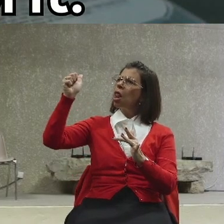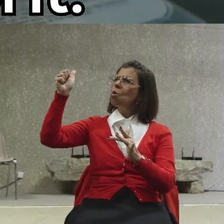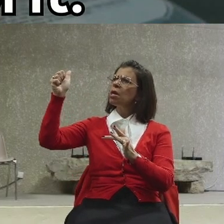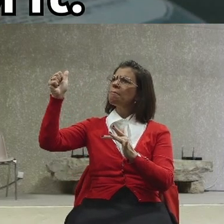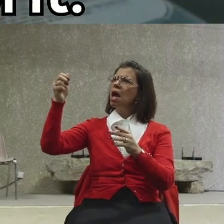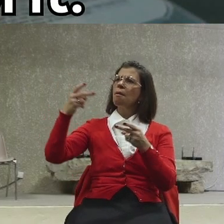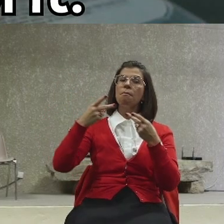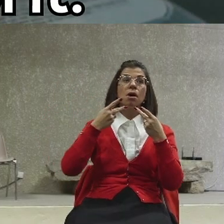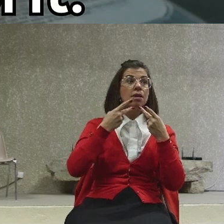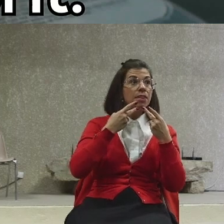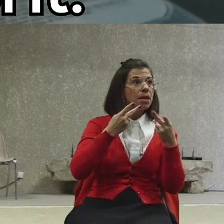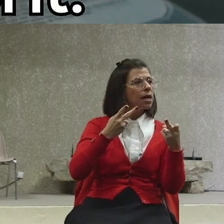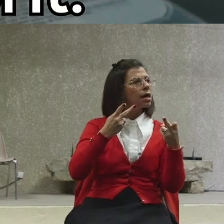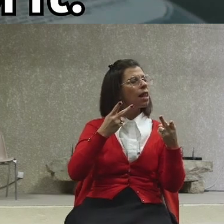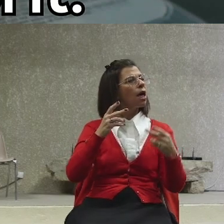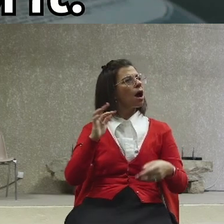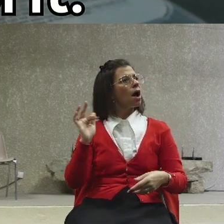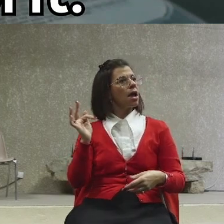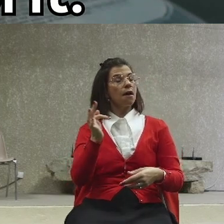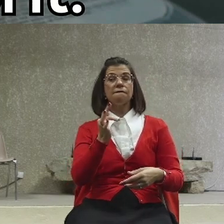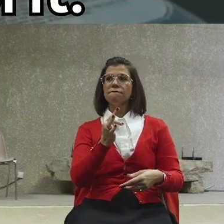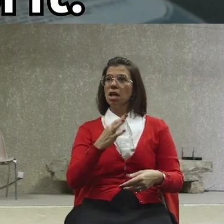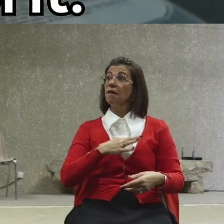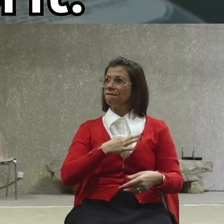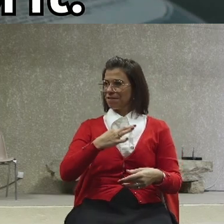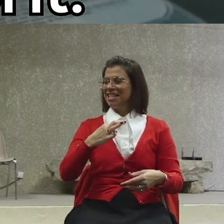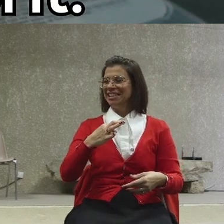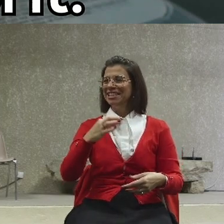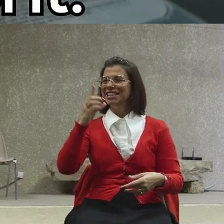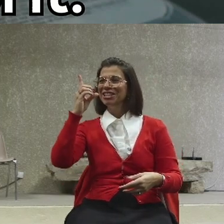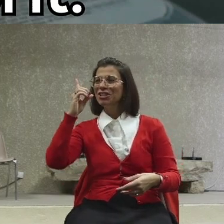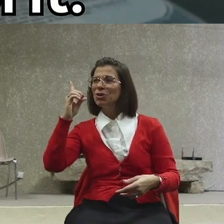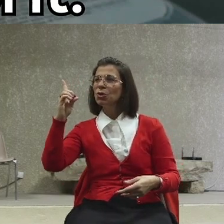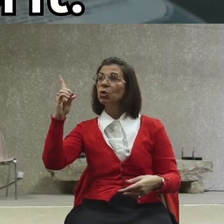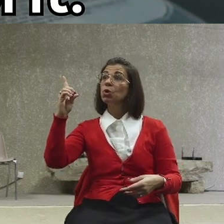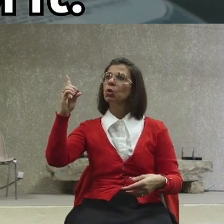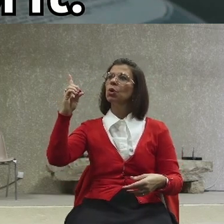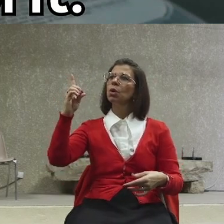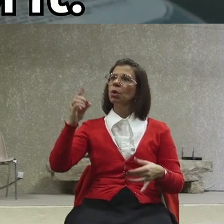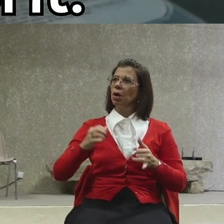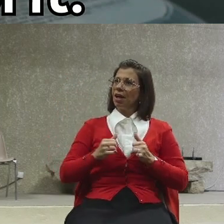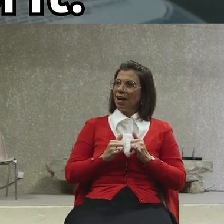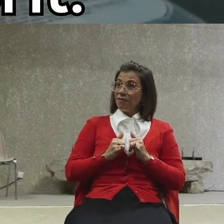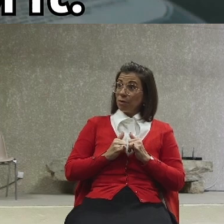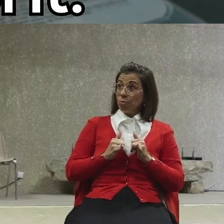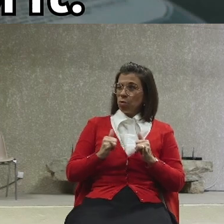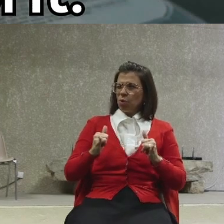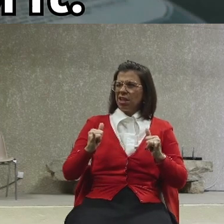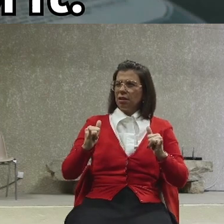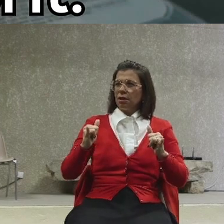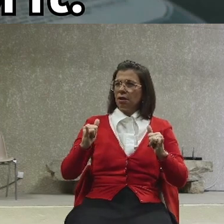Même hier, quelqu'un nous a appelés. Venez prier. Ma maison, elle est ci, elle est cela.